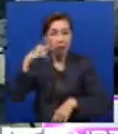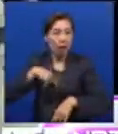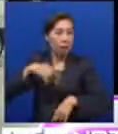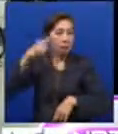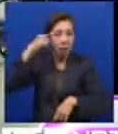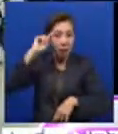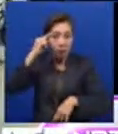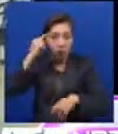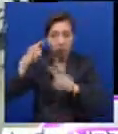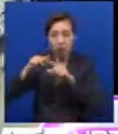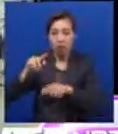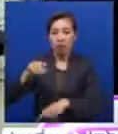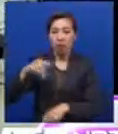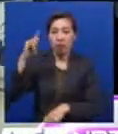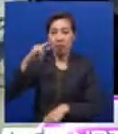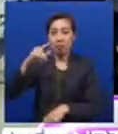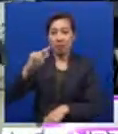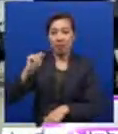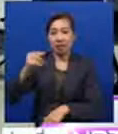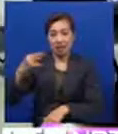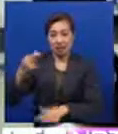ารกิจลุล่วงไปด้วยดี